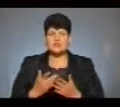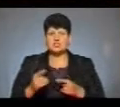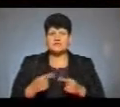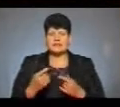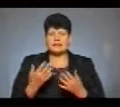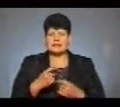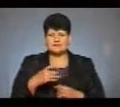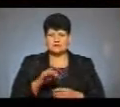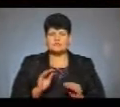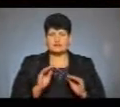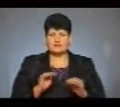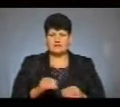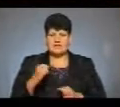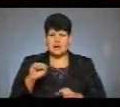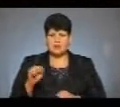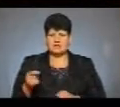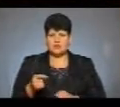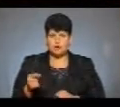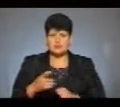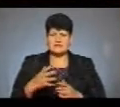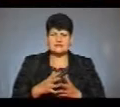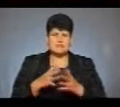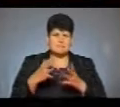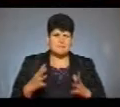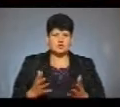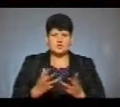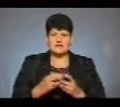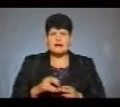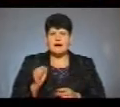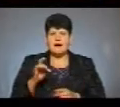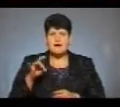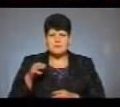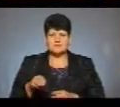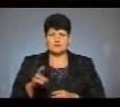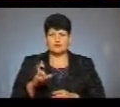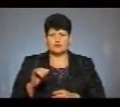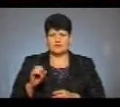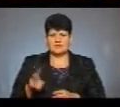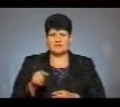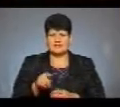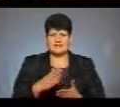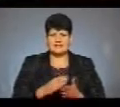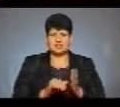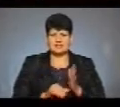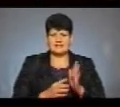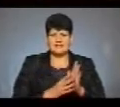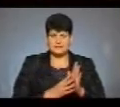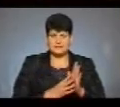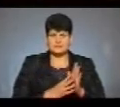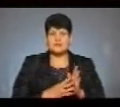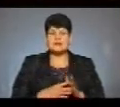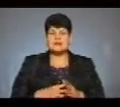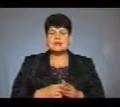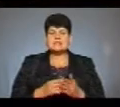тут встановлюватимуть рекорд Тернополя із найбільшої кількості артбуків. Наразі їх є 69. Сертифікат